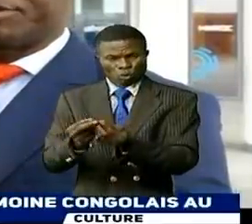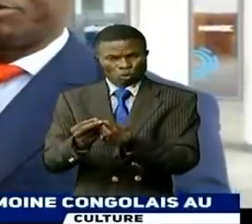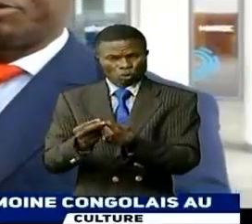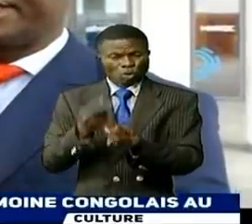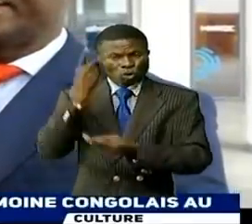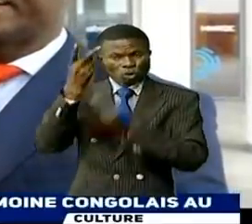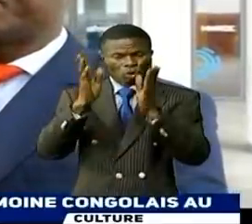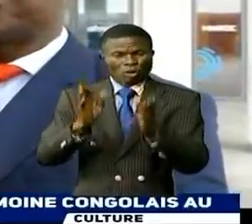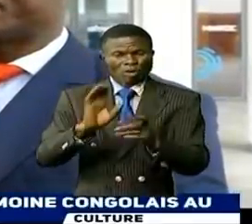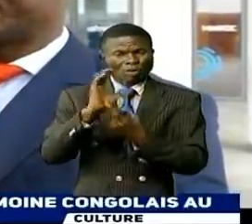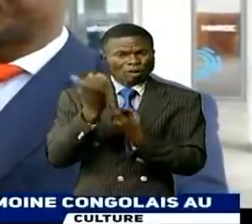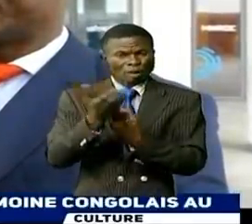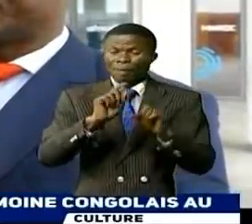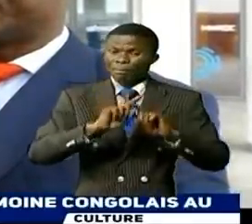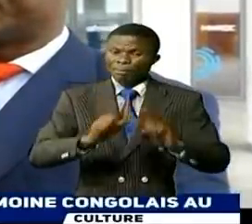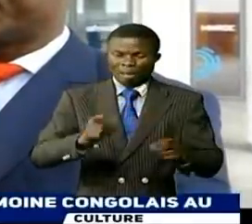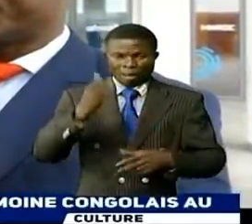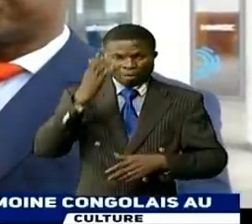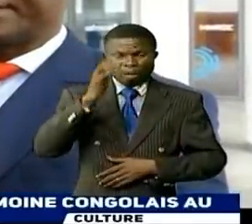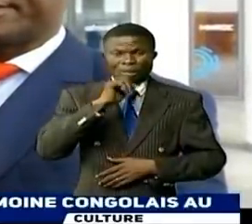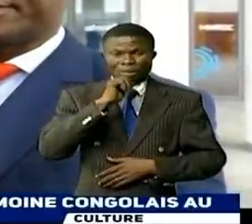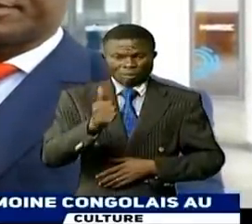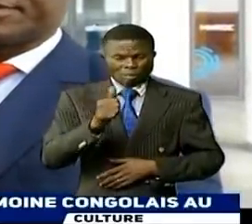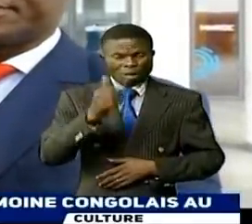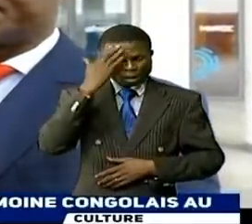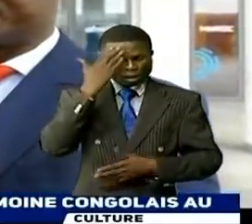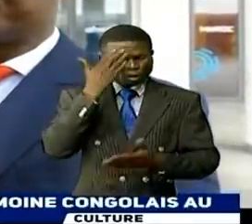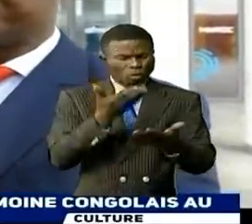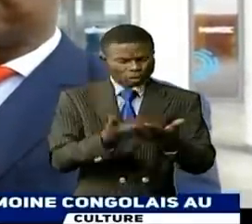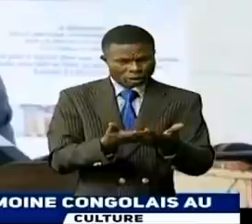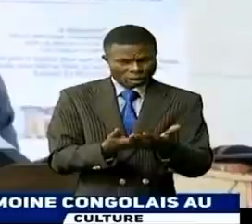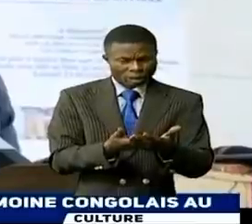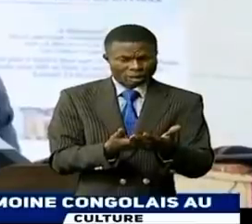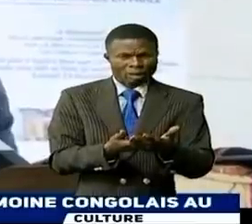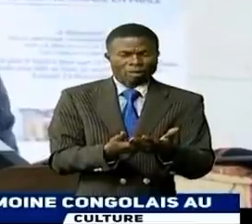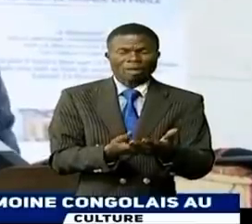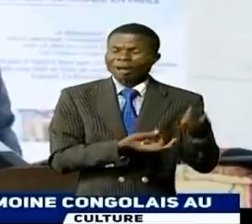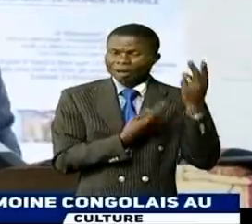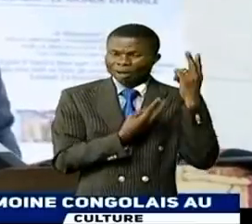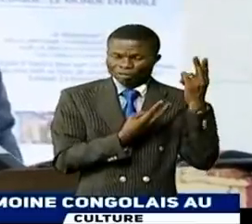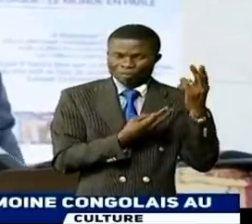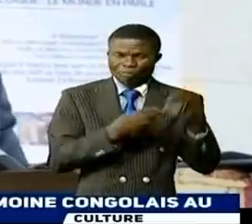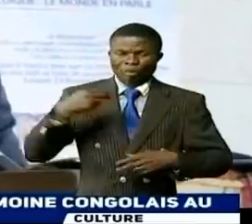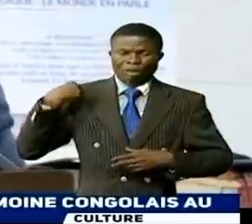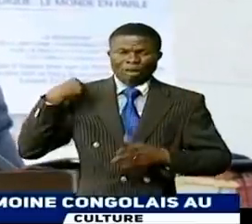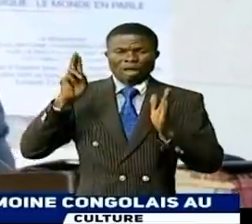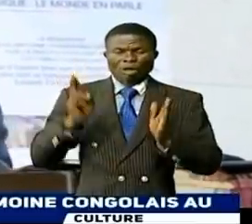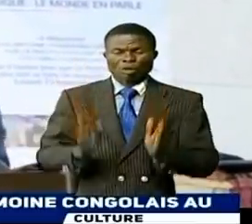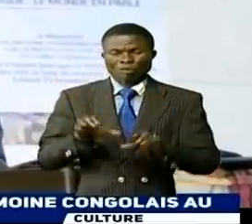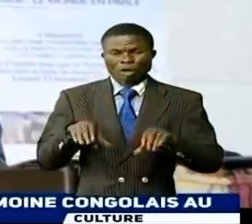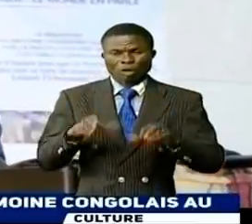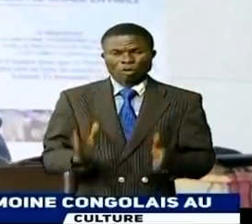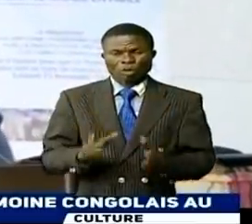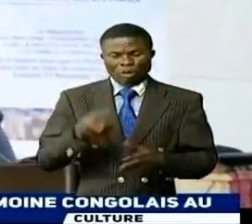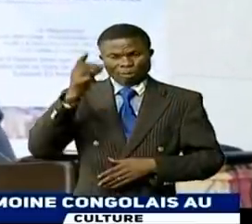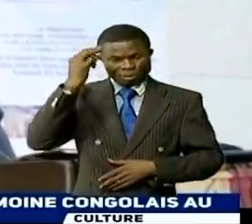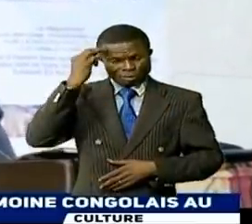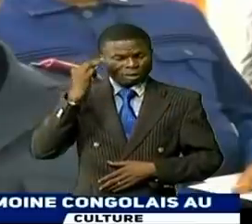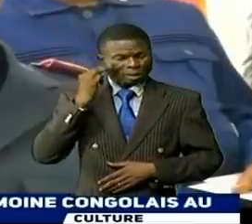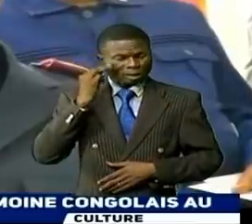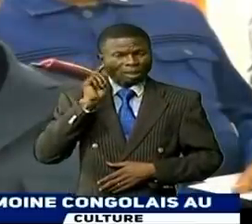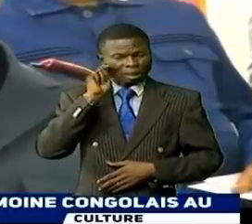tourisme culturel sans pour autant en connaître ses valeurs. Le gouvernement congolais, par la voix du Premier ministre